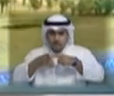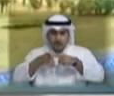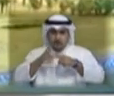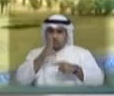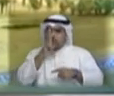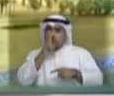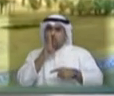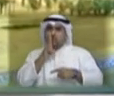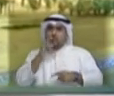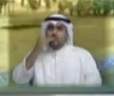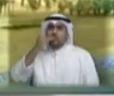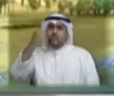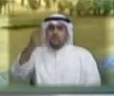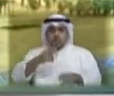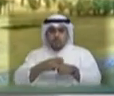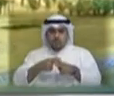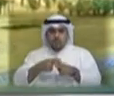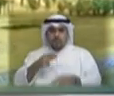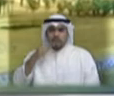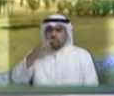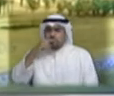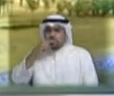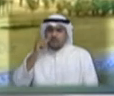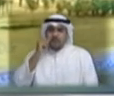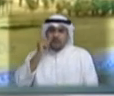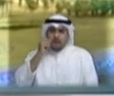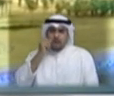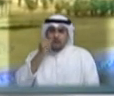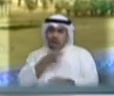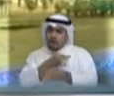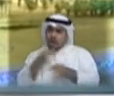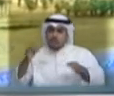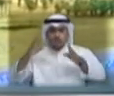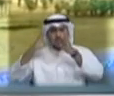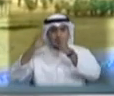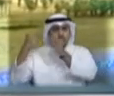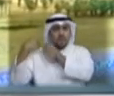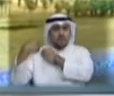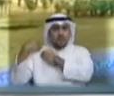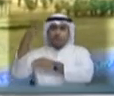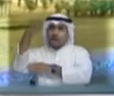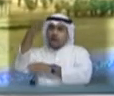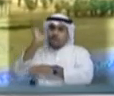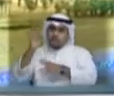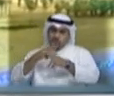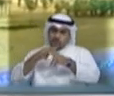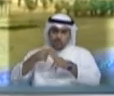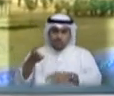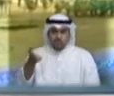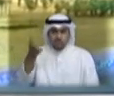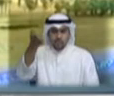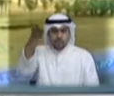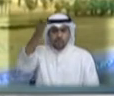الشباب الكويتي سواء الشابات أو شباب الكويتي، أشكرهم لرفعة دولة الكويت عاليا في